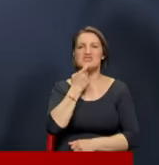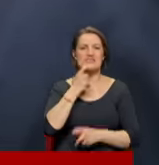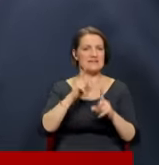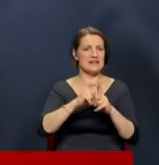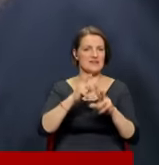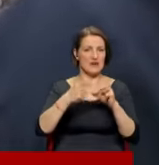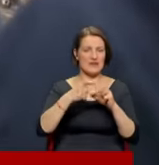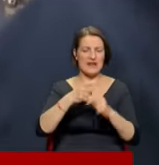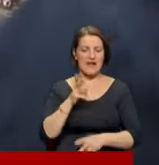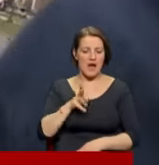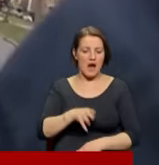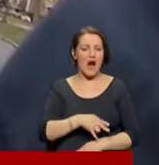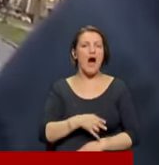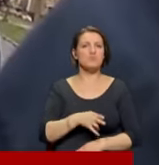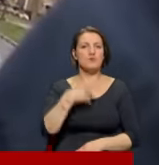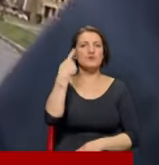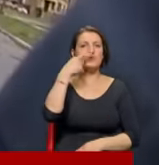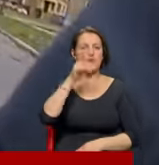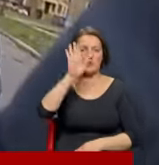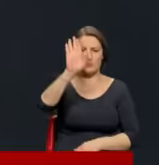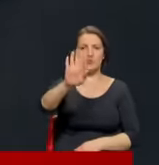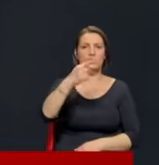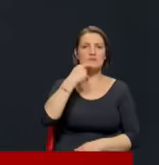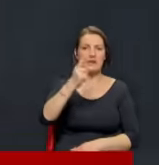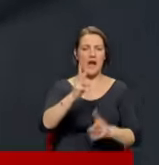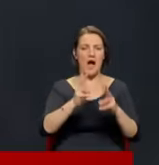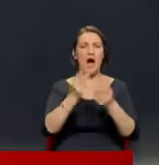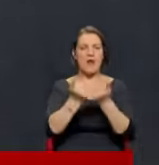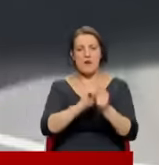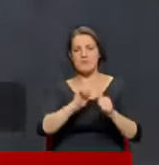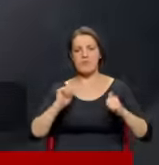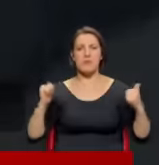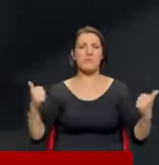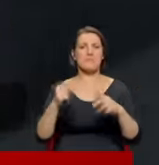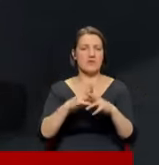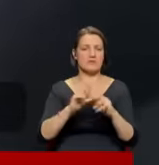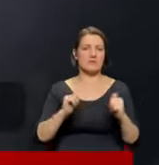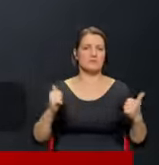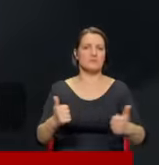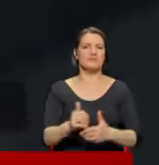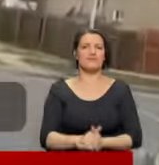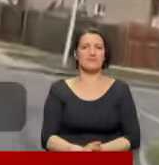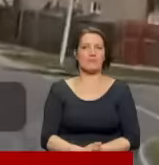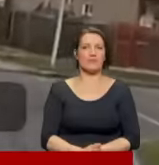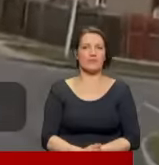Reed'i emniyet kemeri takmadığı gerekçesiyle durdurdu, aracın etrafını sardı.